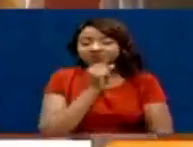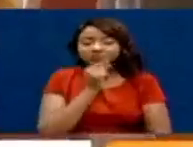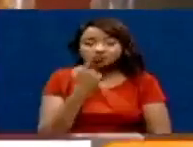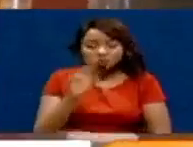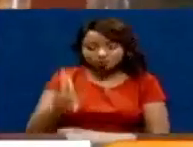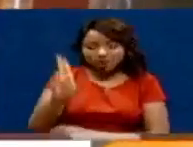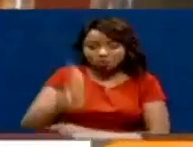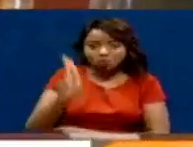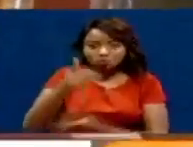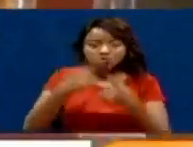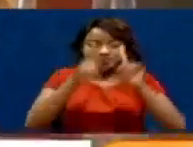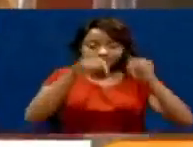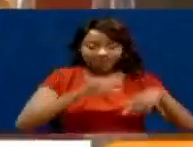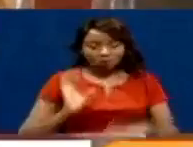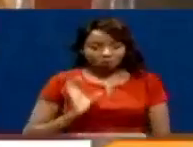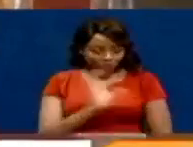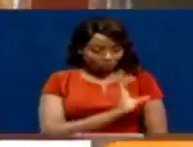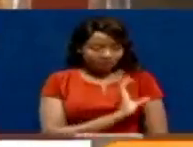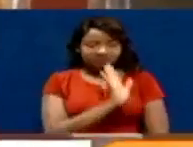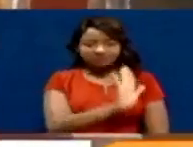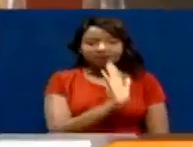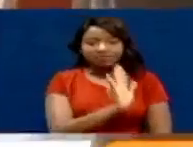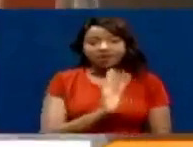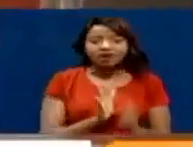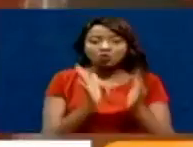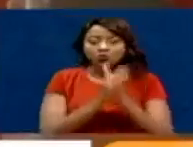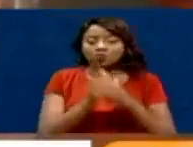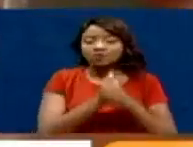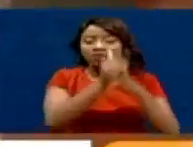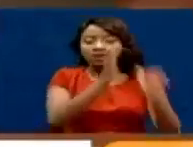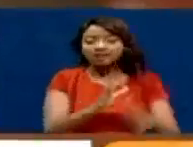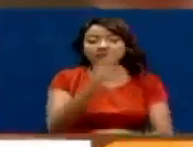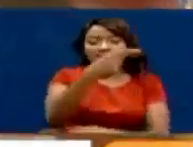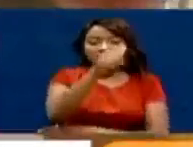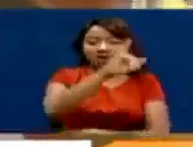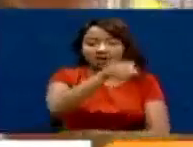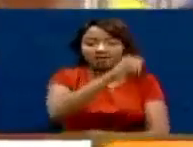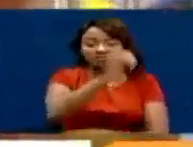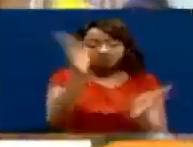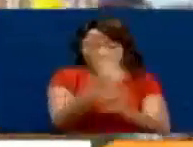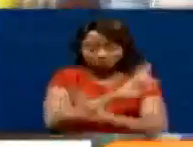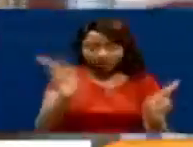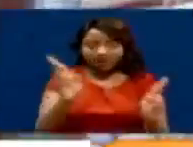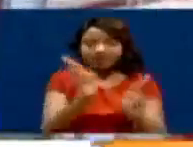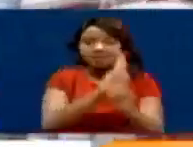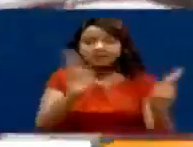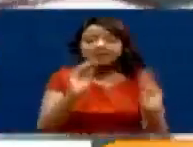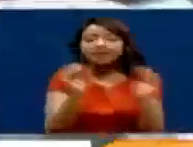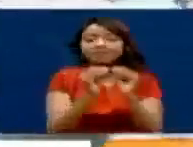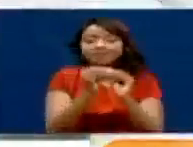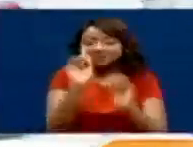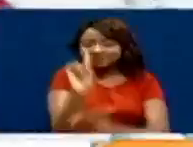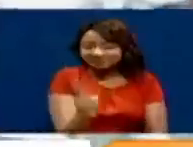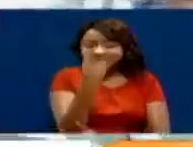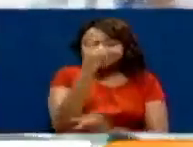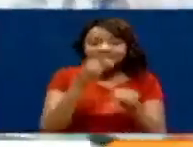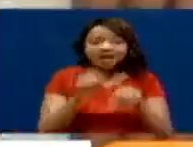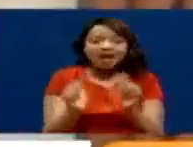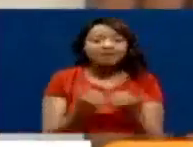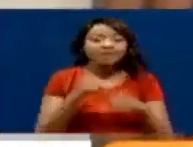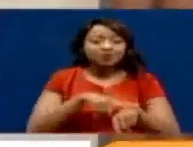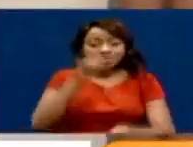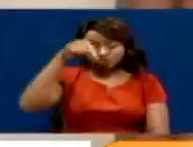kamati chini ya wenyekiti wa Seneta Yusuf Haji imejitoza uwanjani, mkutano wake wa kwanza ukifanyika